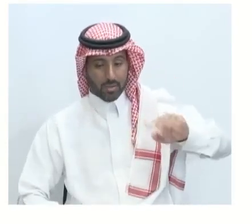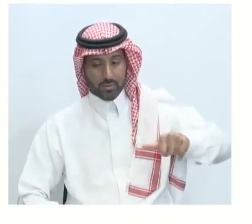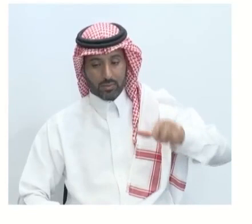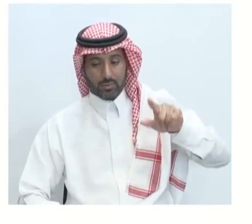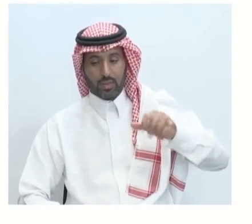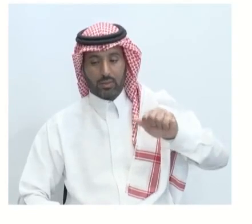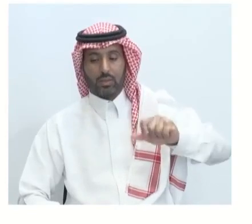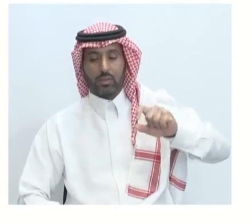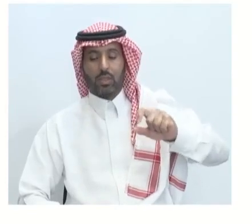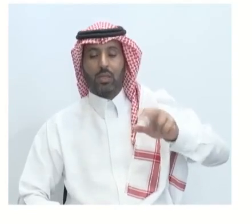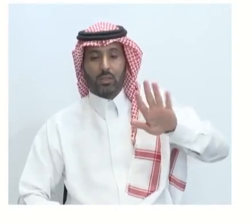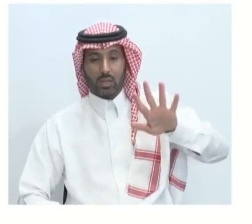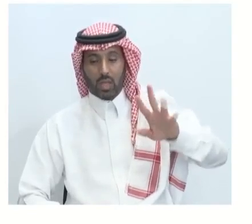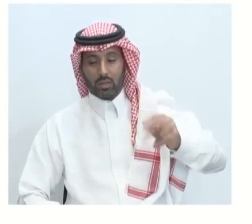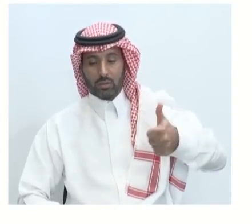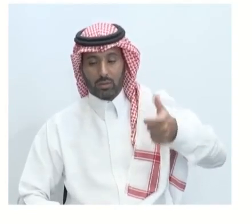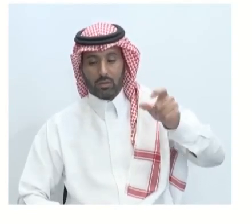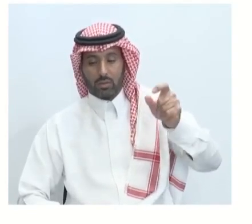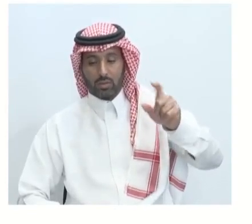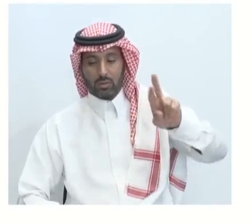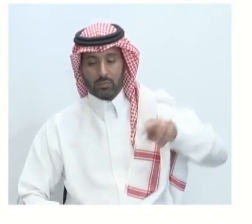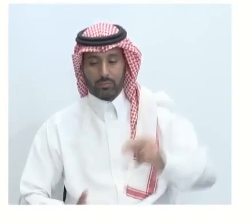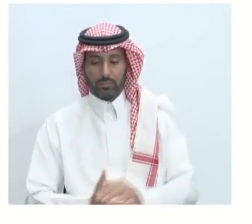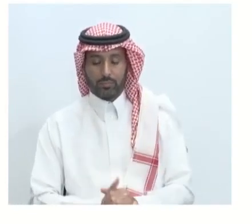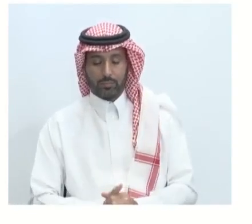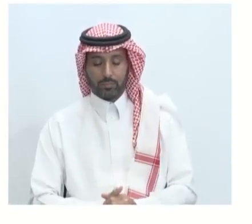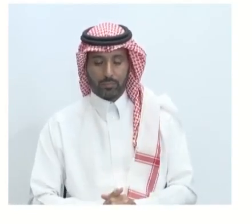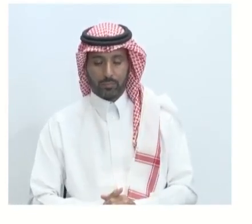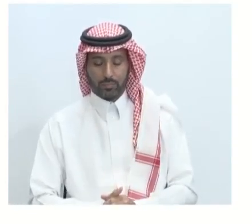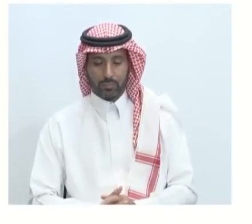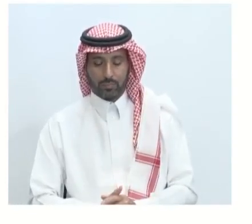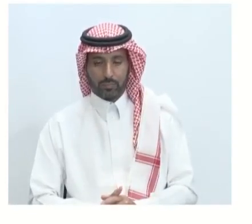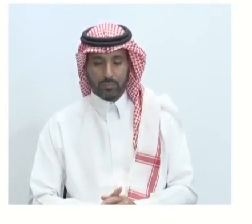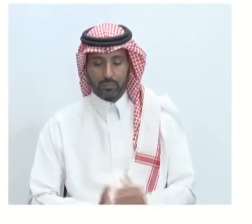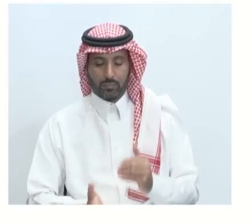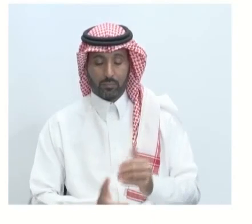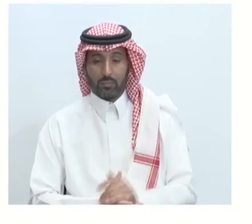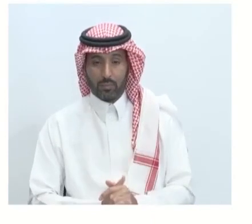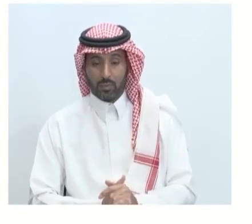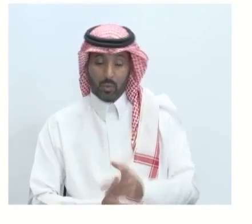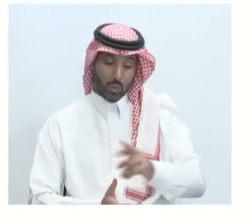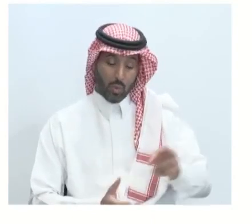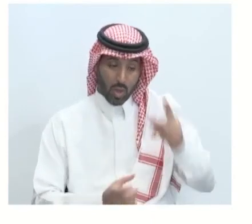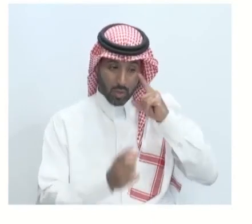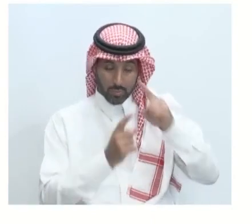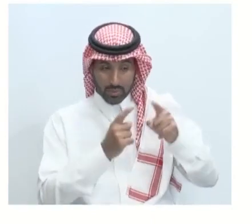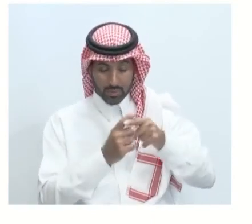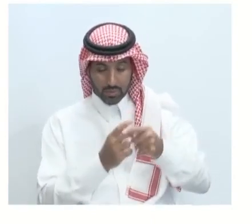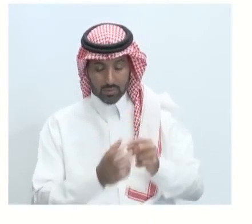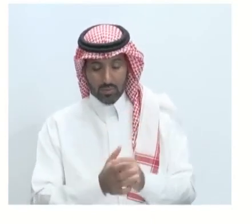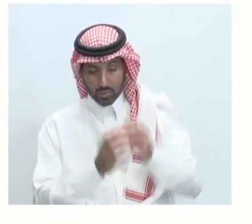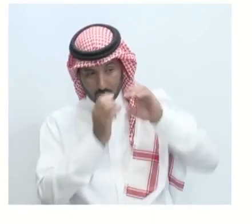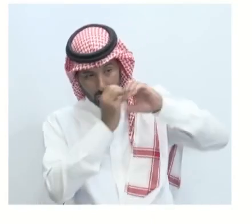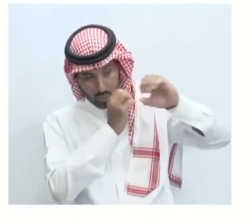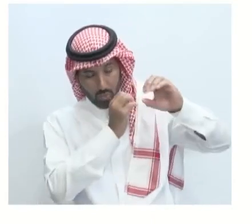183 يوضح لنا مرصد شاندرا للاشعه السينيه كذلك بهذه الانواع المختلفه من التلسكوبات